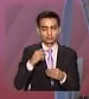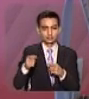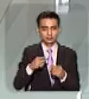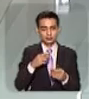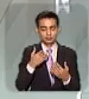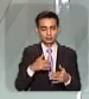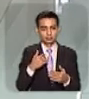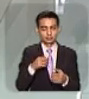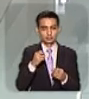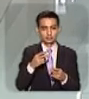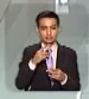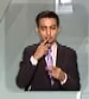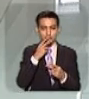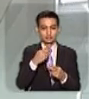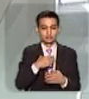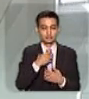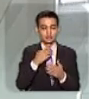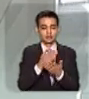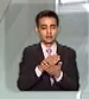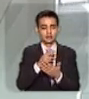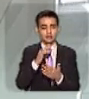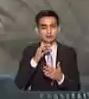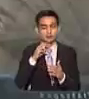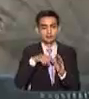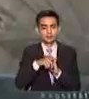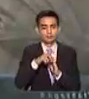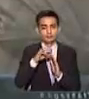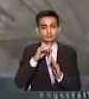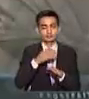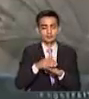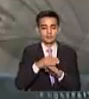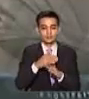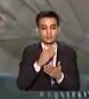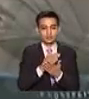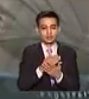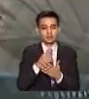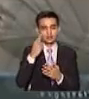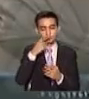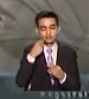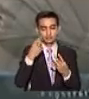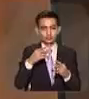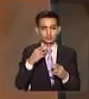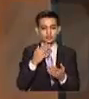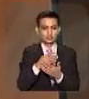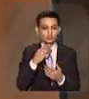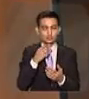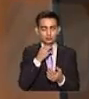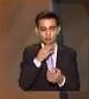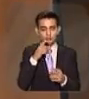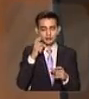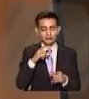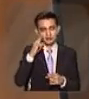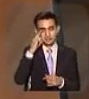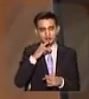произошло. Онлайн-кредиторы не требуют подтверждения личности, как в обычных банках, поэтому гипотетически обманутым может быть любой